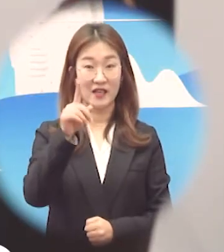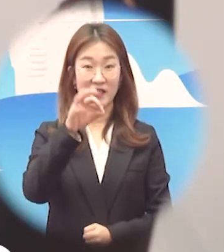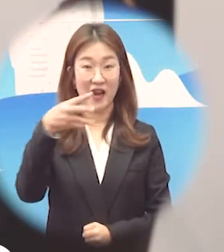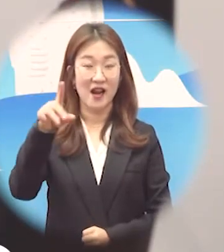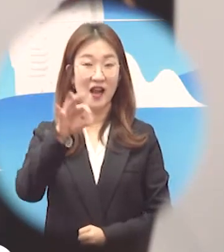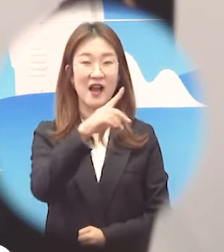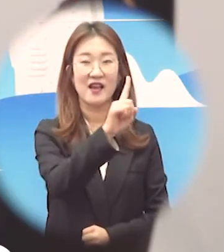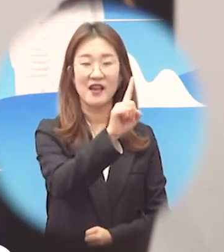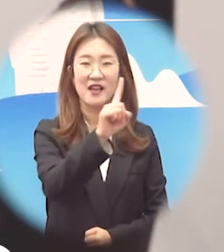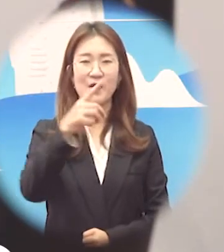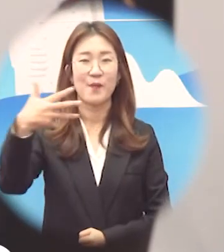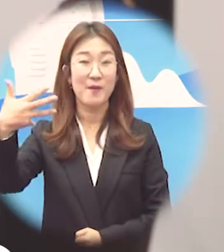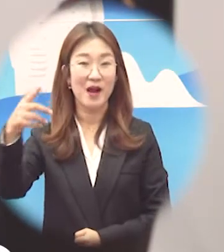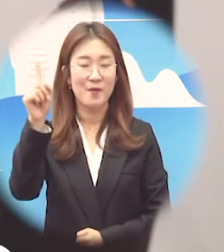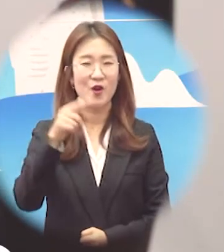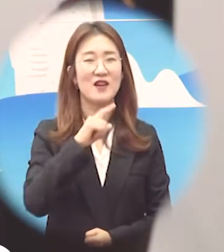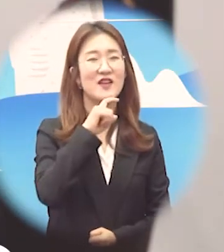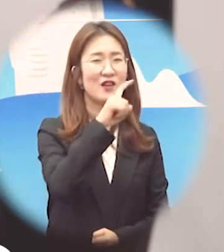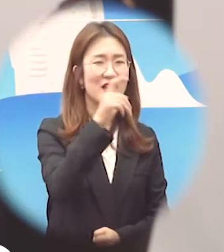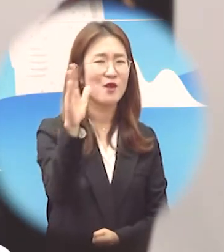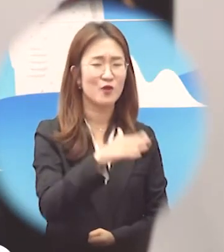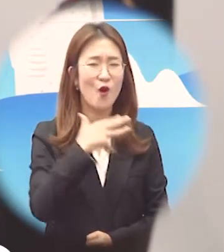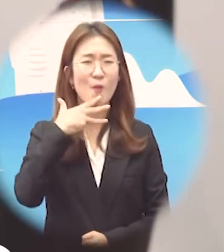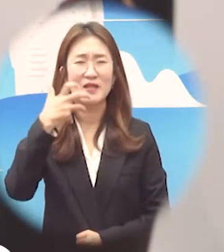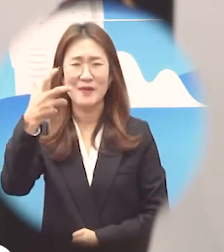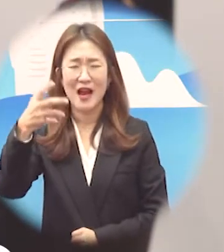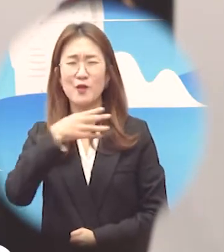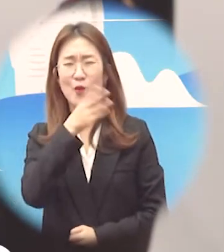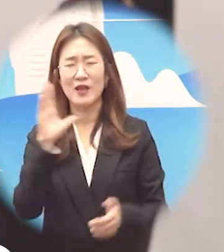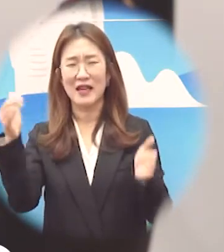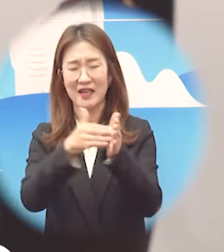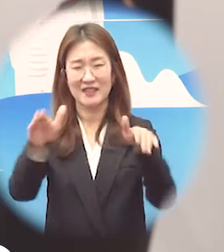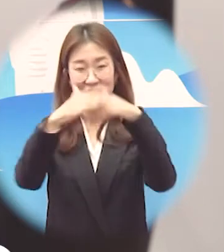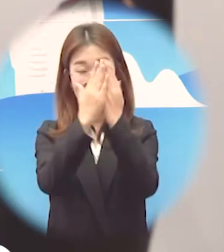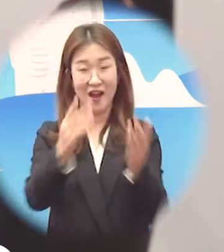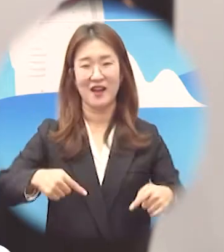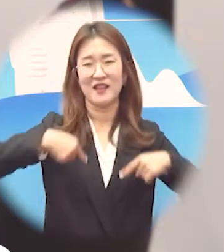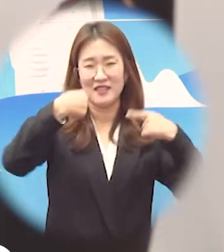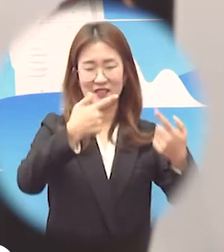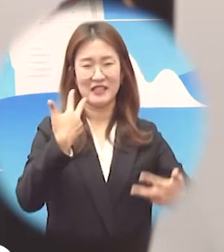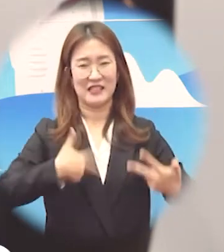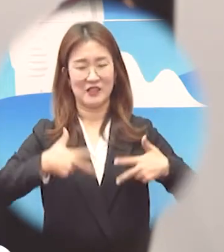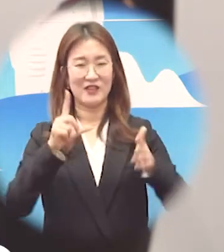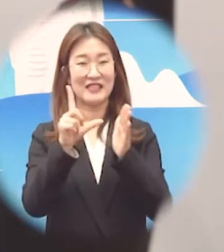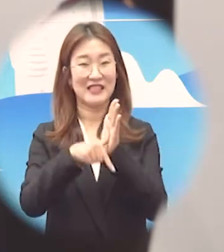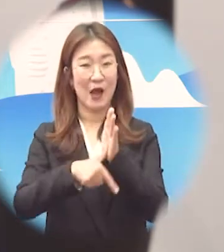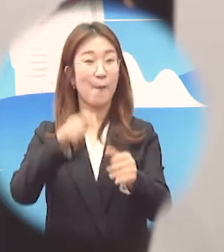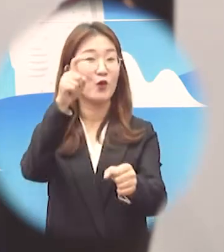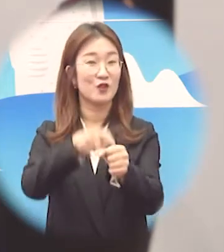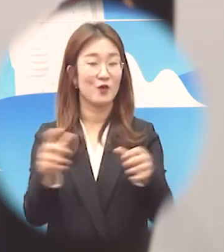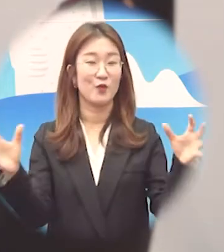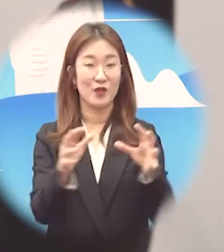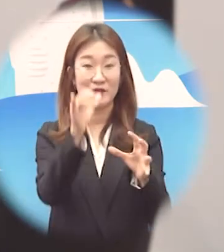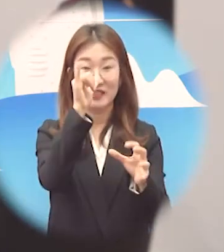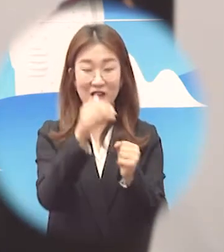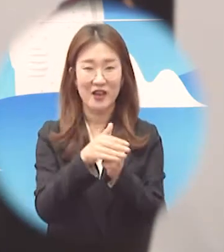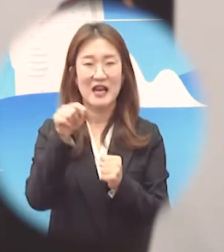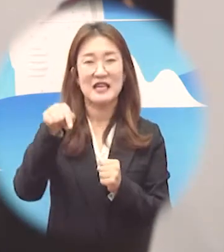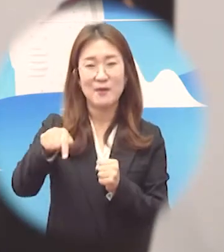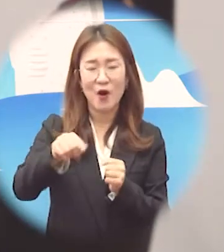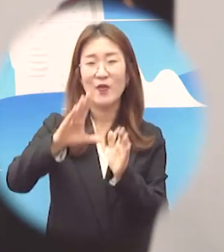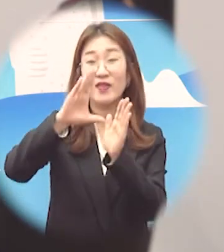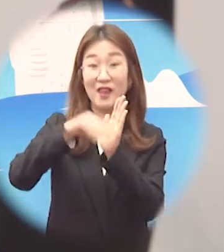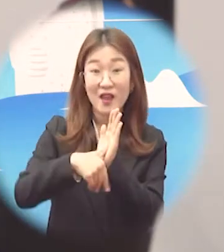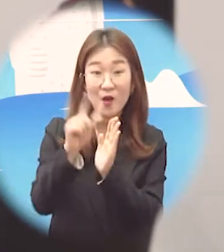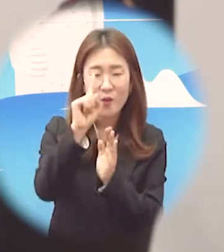아 저희 낙랑이 제펜 카룬 뭐랄까 좀 88 때까지 d 와 참여해서 만들면서 제본 제 시간을